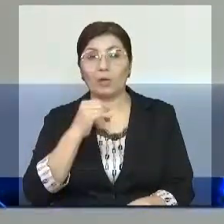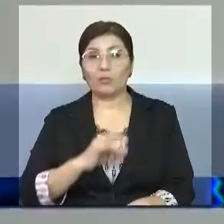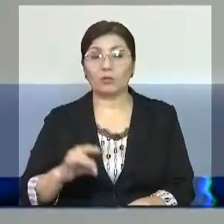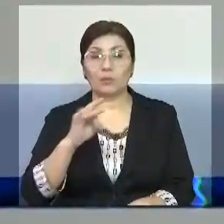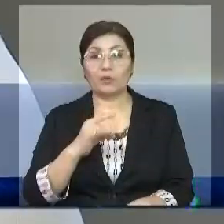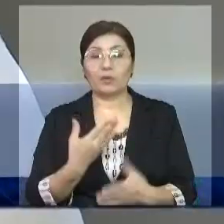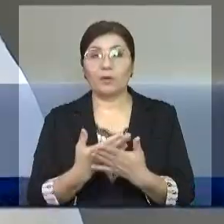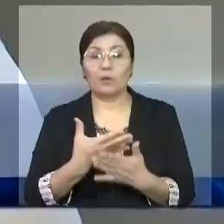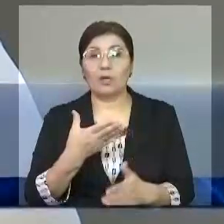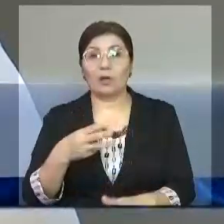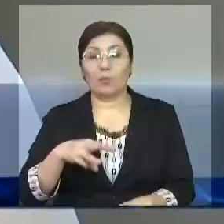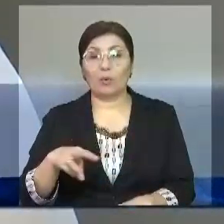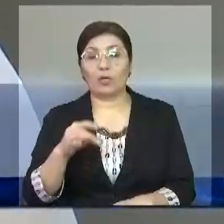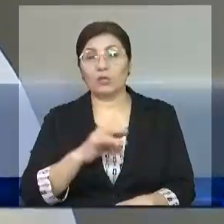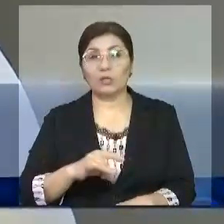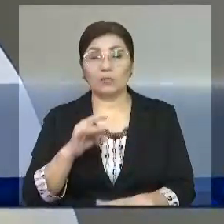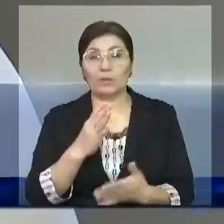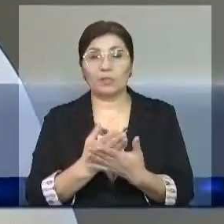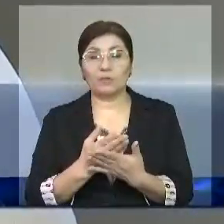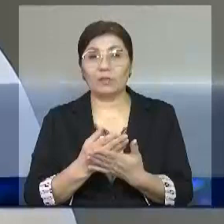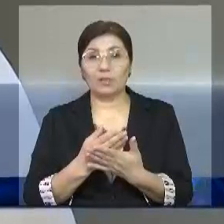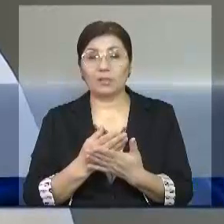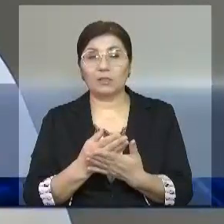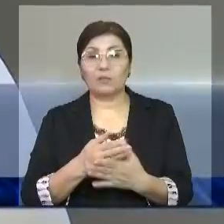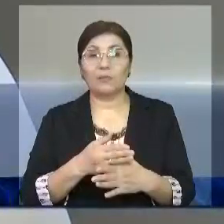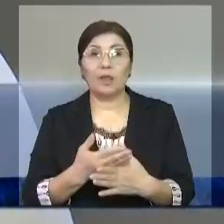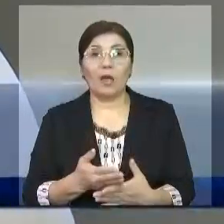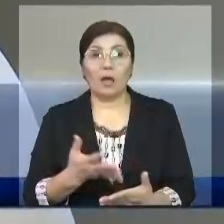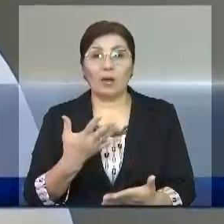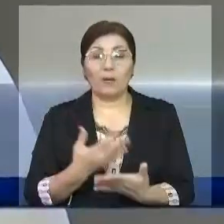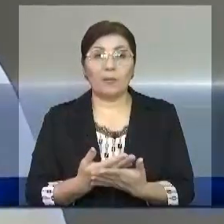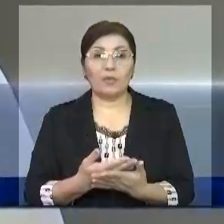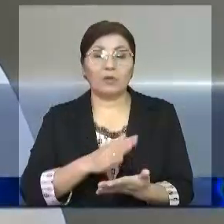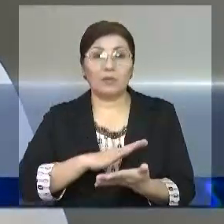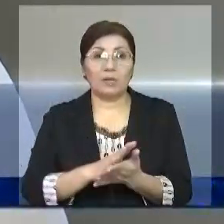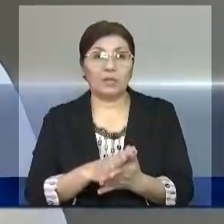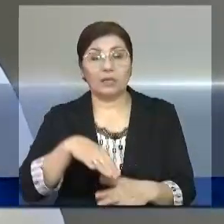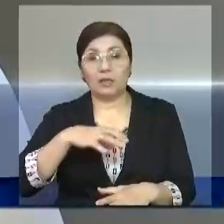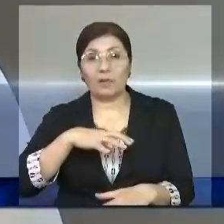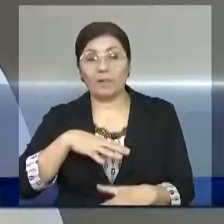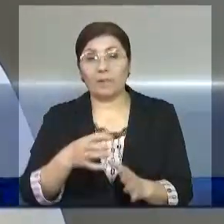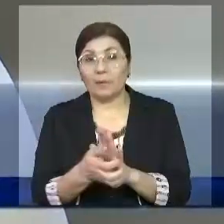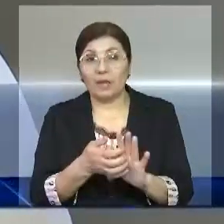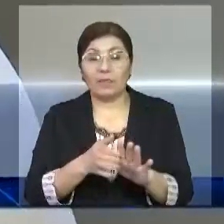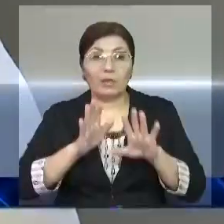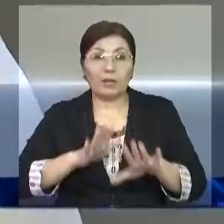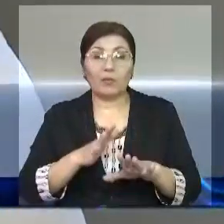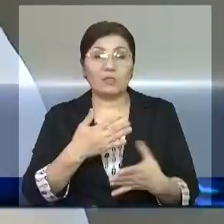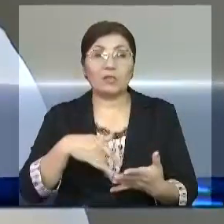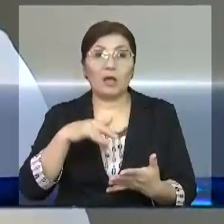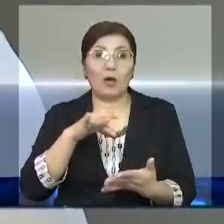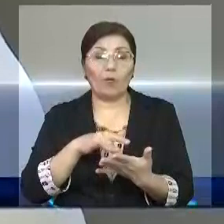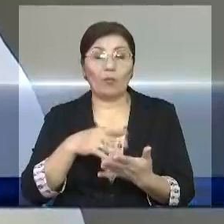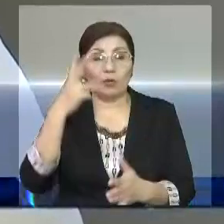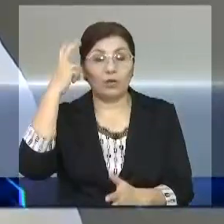Мухажарском районе наблюдается дефицит ученических мест в связи с активным ростом детей школьного возраста. Это в городах Кандагаш и в городе Эмба.